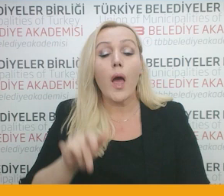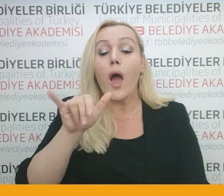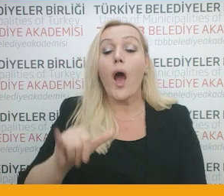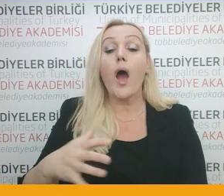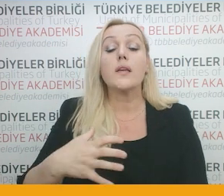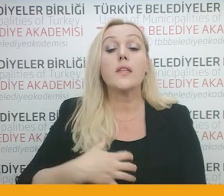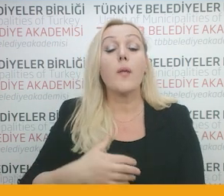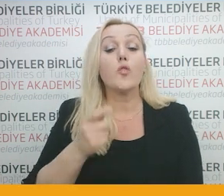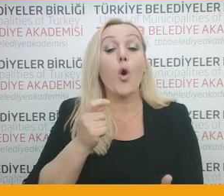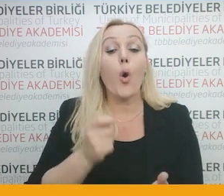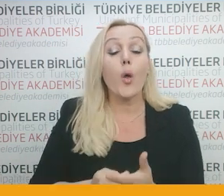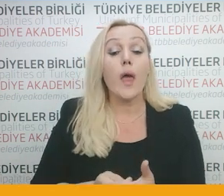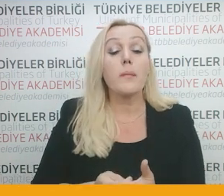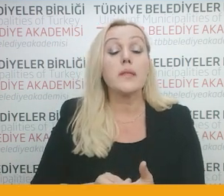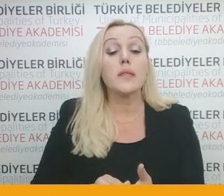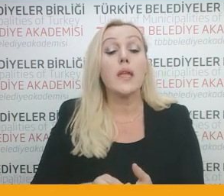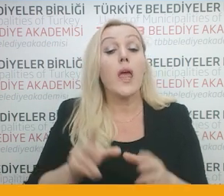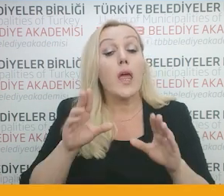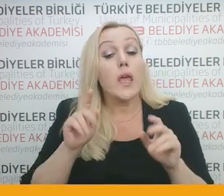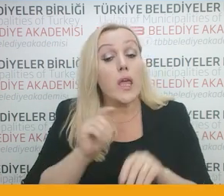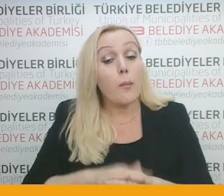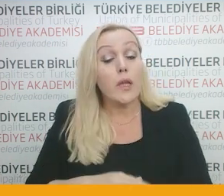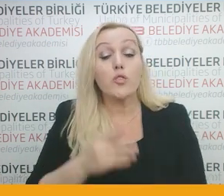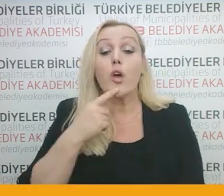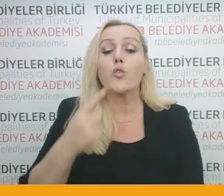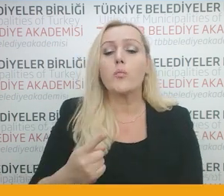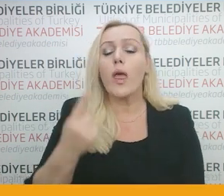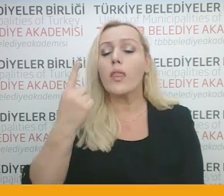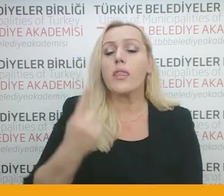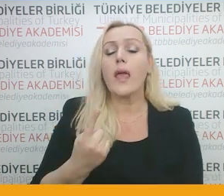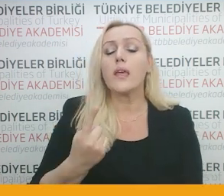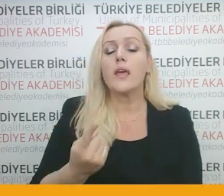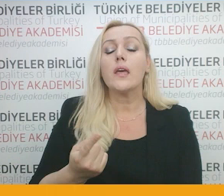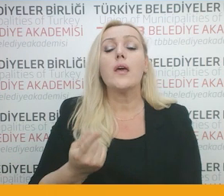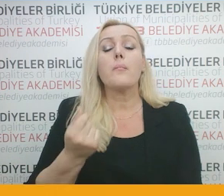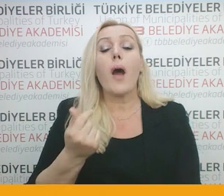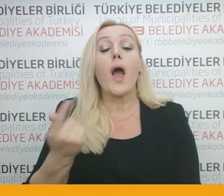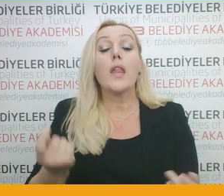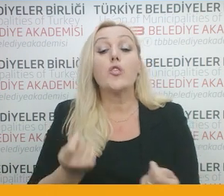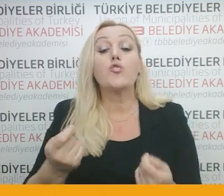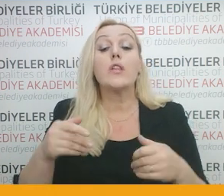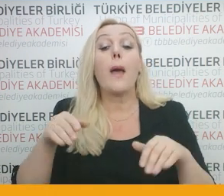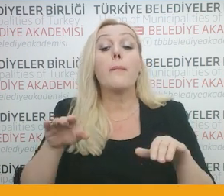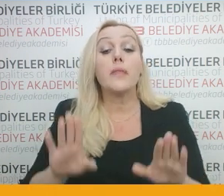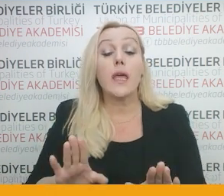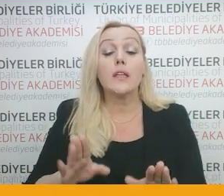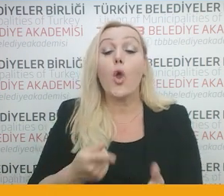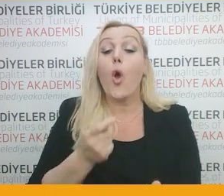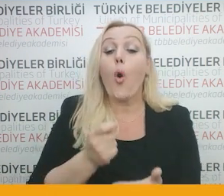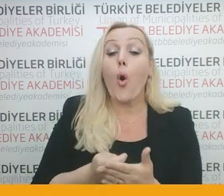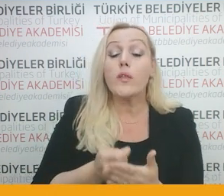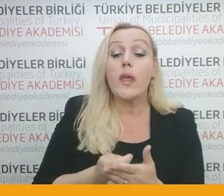sahibine ödenmesiyle tamamlanacağı açıklanmıştır. Tek başına mali bir işlem sayılmamakla birlikte taahhüt ve taahhüt aşamalarından sonra